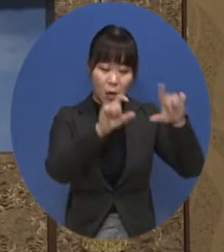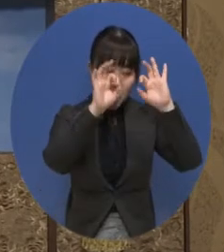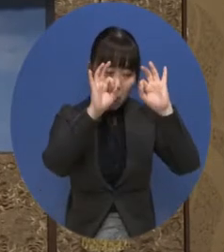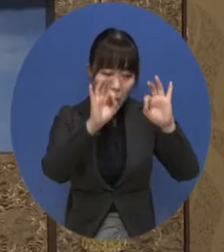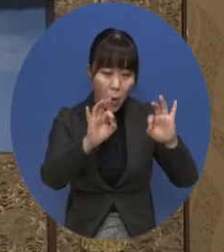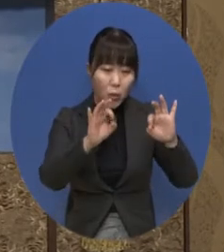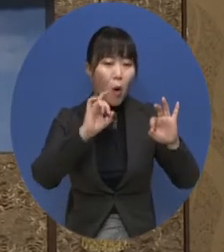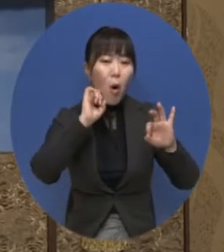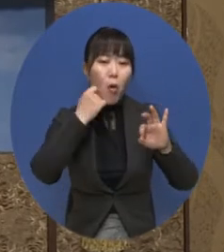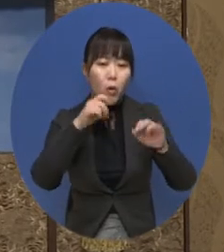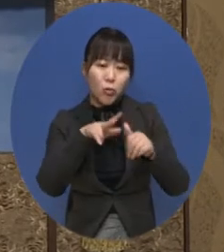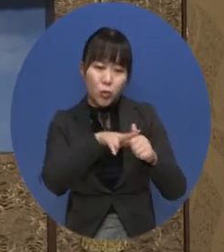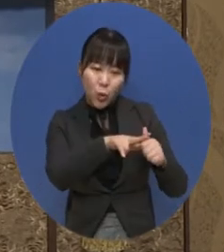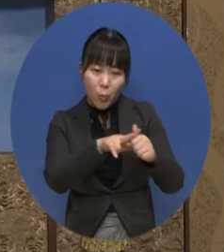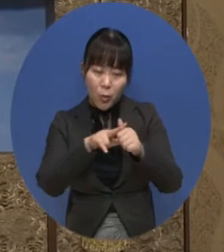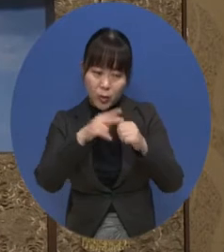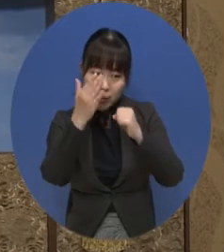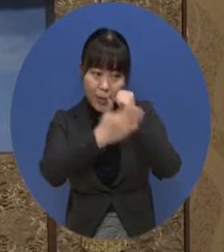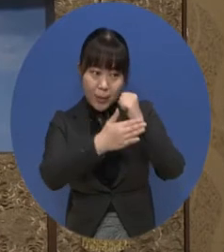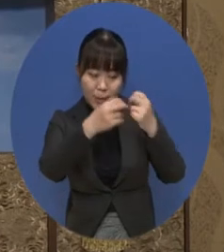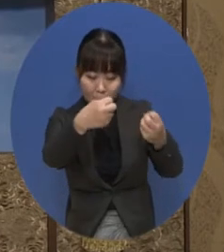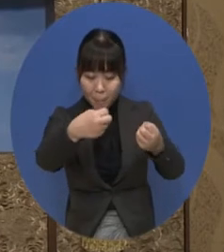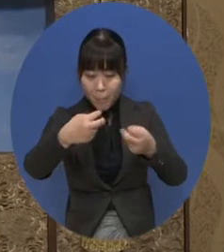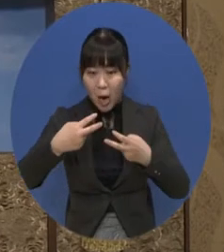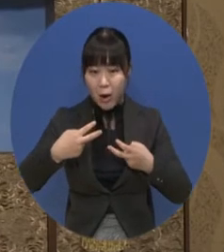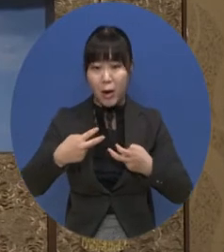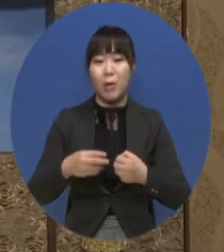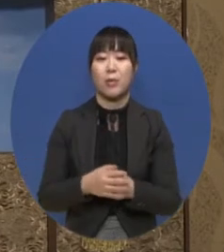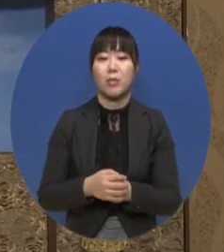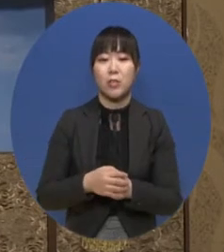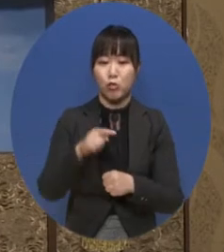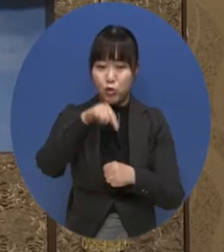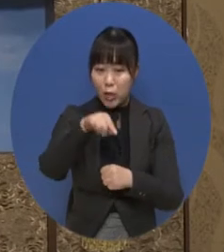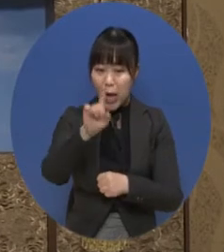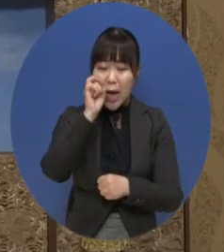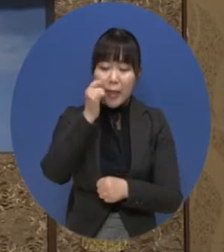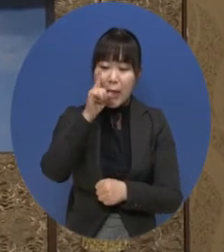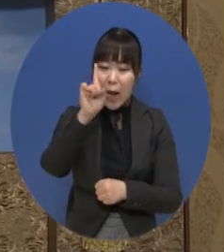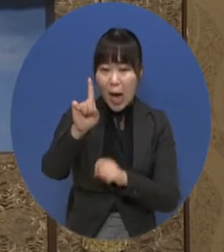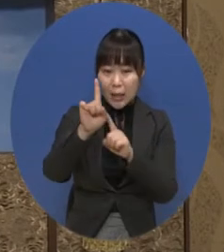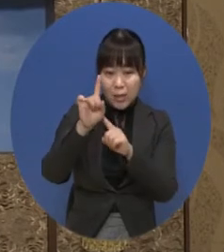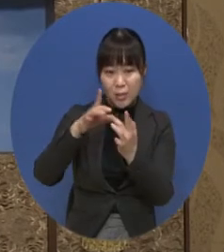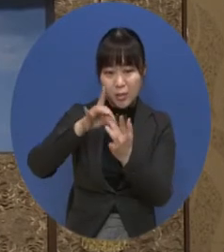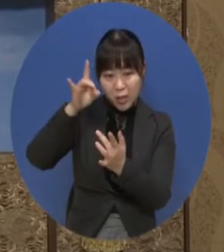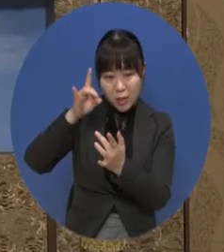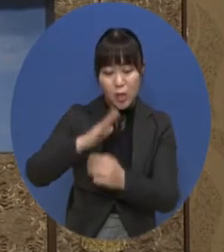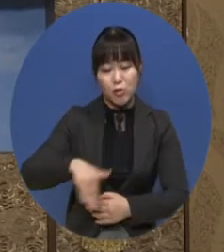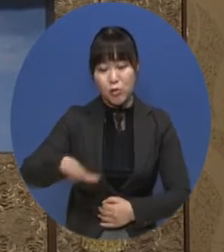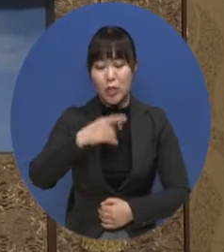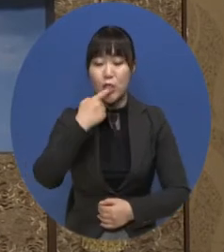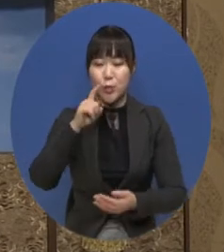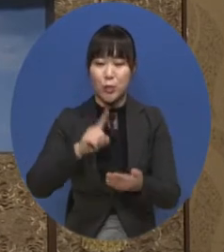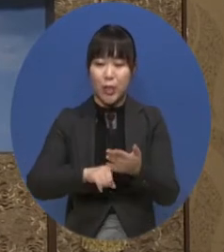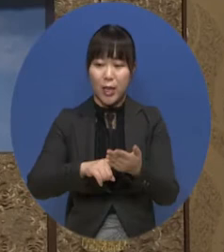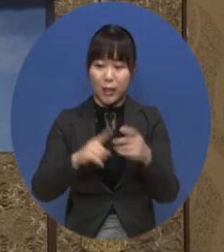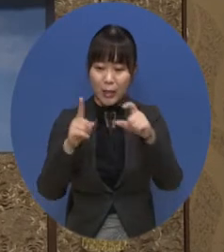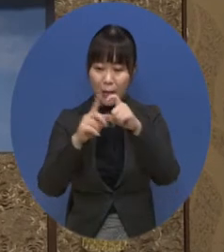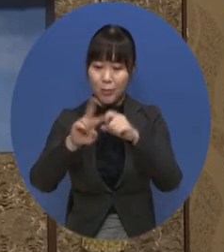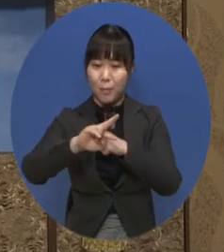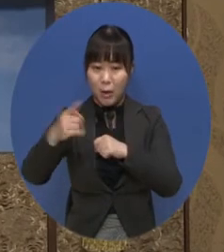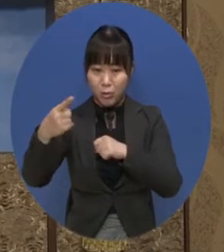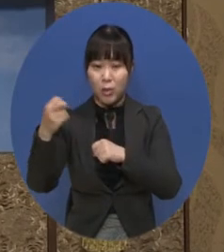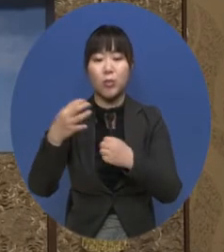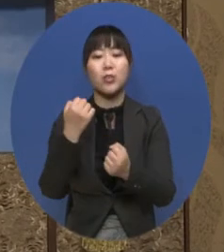되는 어려운 정보를 사진을 찍어서 저희한테 보내주면 그 중에 한 달에 하나를 선택을 해서 저희가 쉽게 바꿔주거나